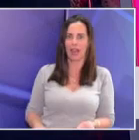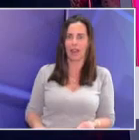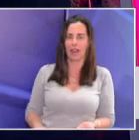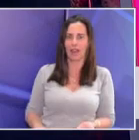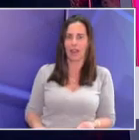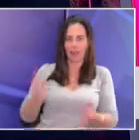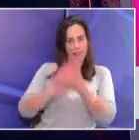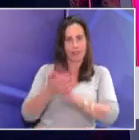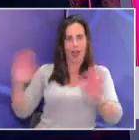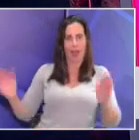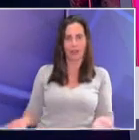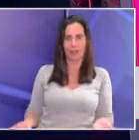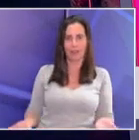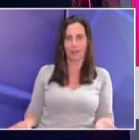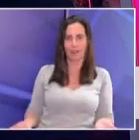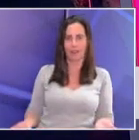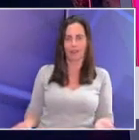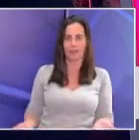מעניין.